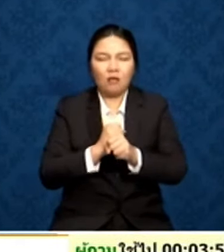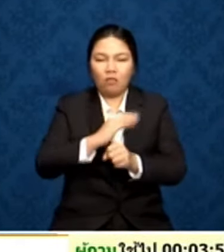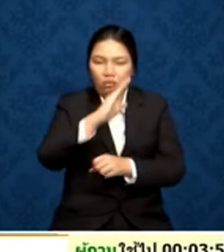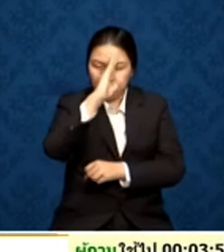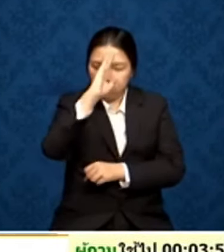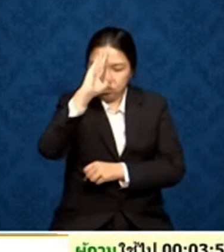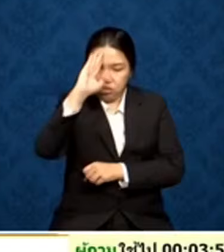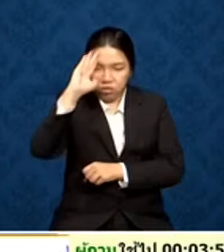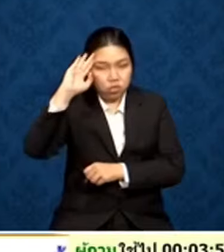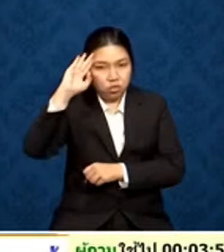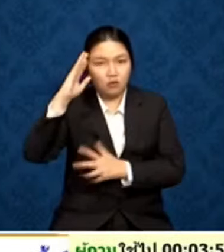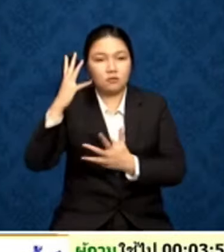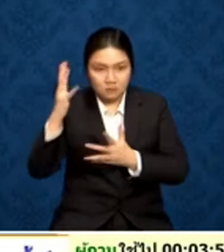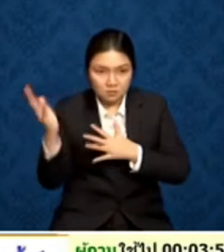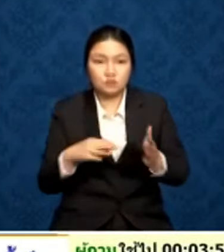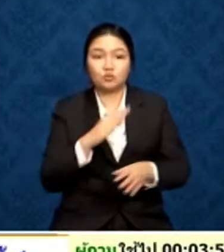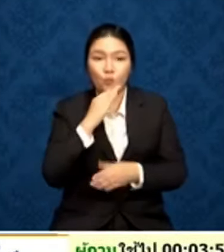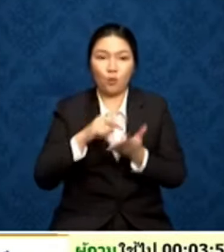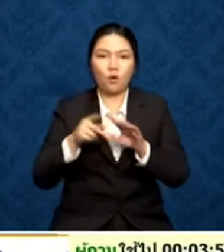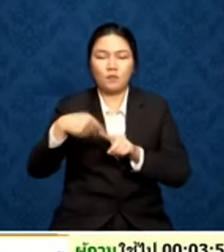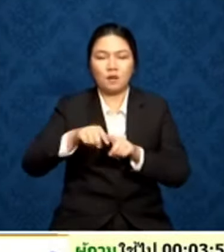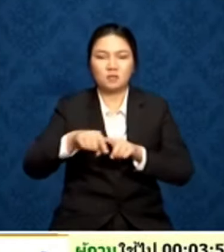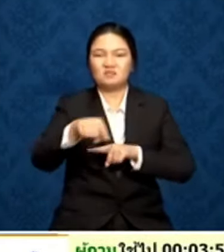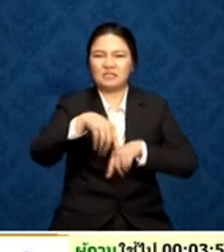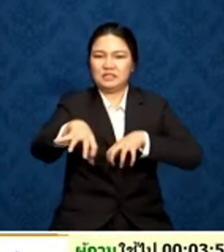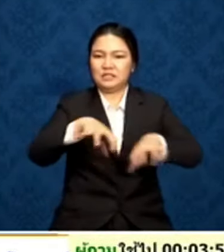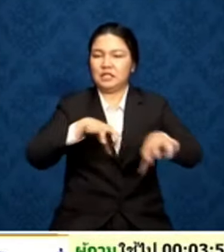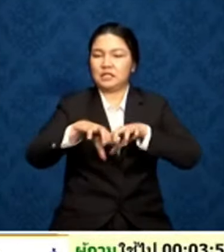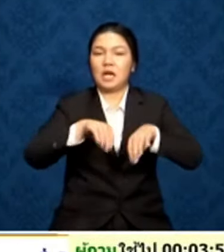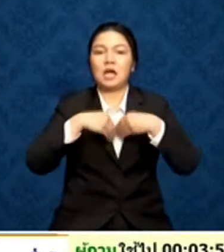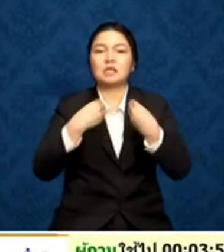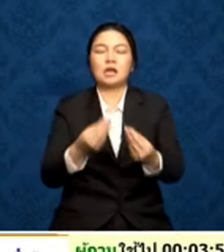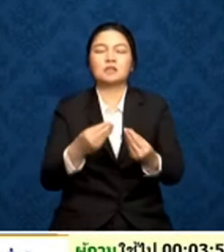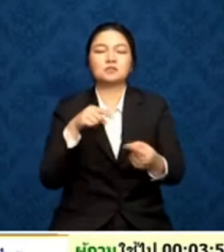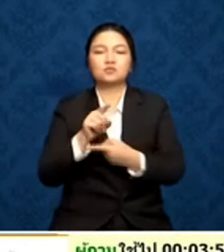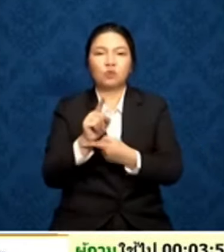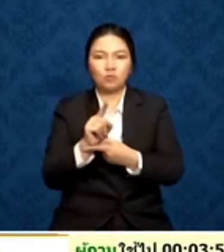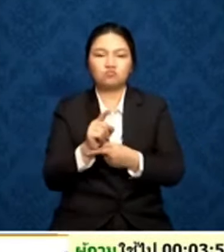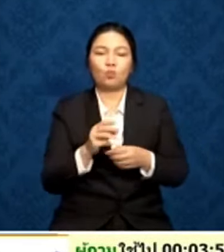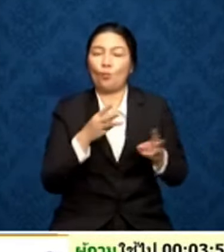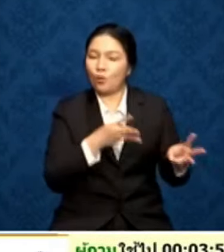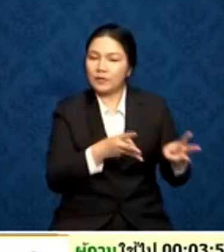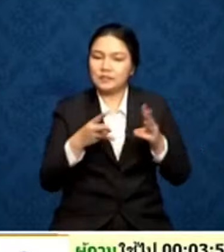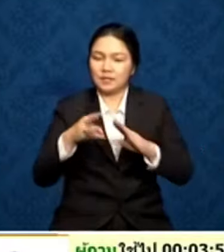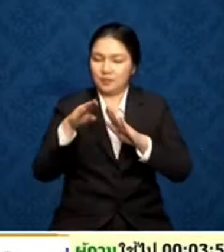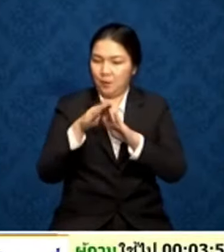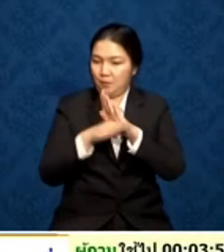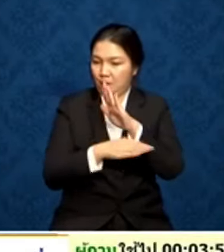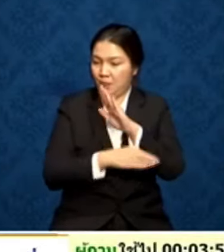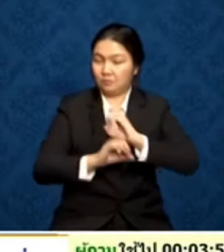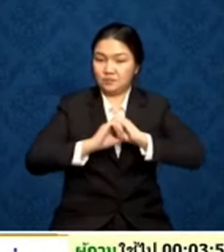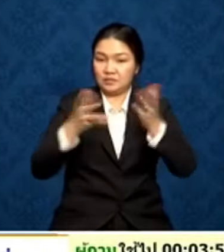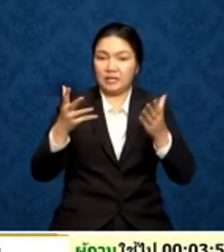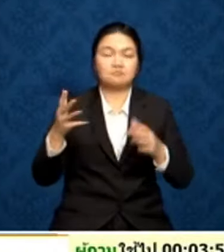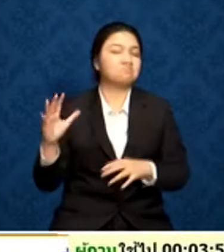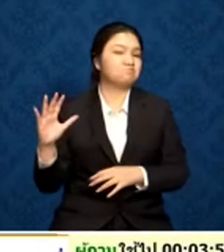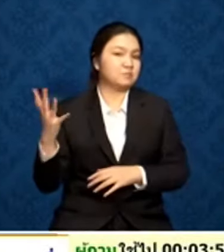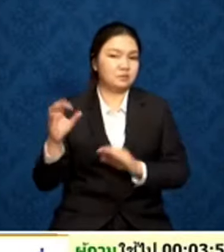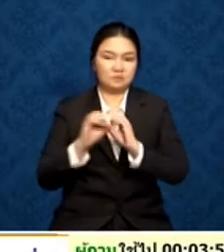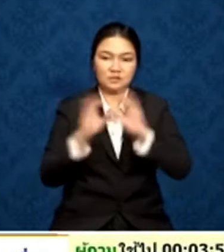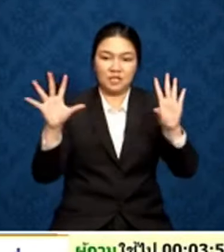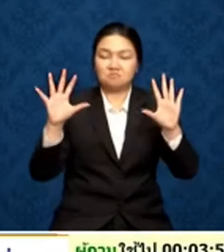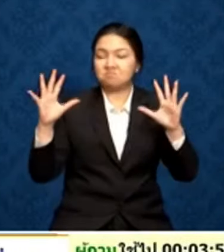ไม่สามารถแยกหรือบริหารจัดการให้เป็นแนวทางที่เกิดความชัดเจนแล้วเนี่ยเราก็จะไม่ส